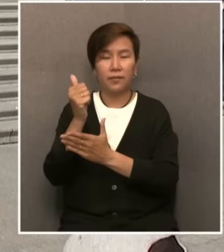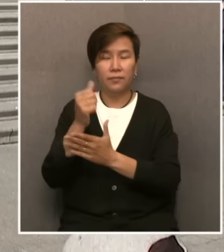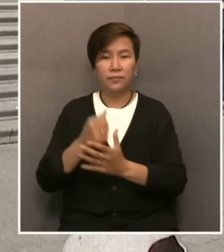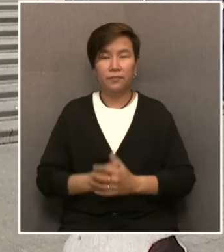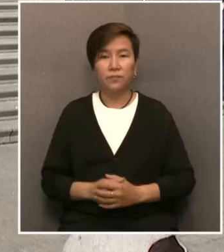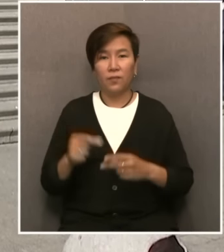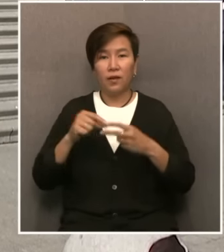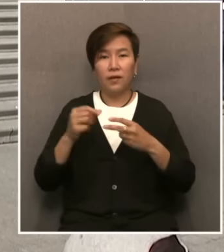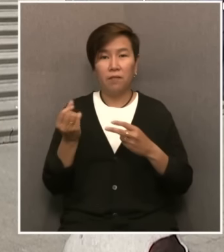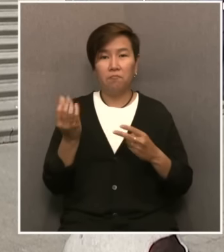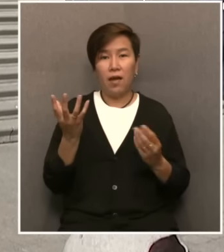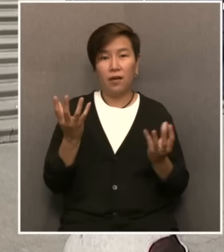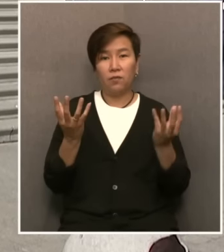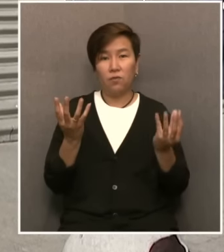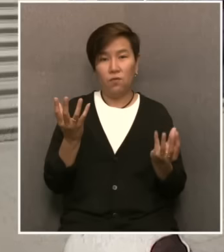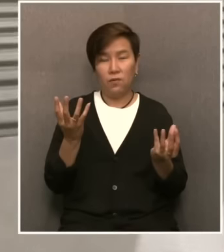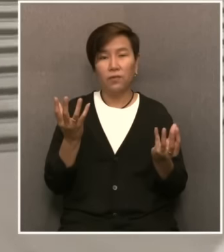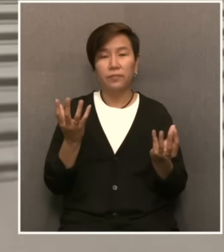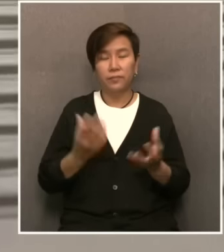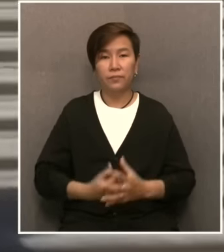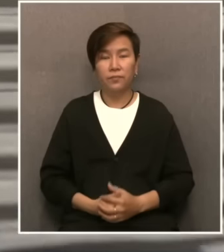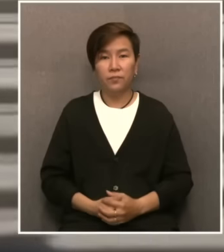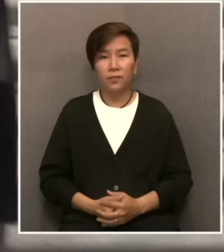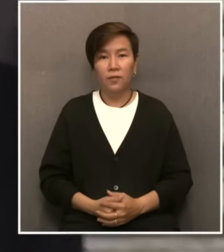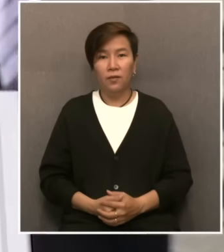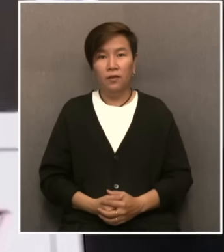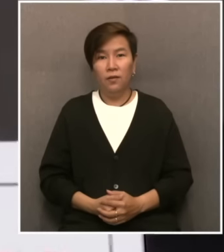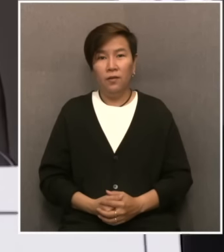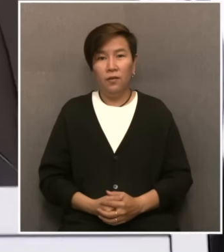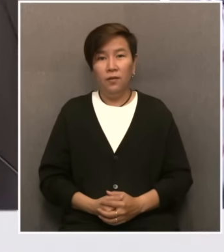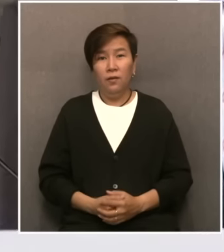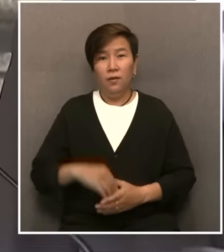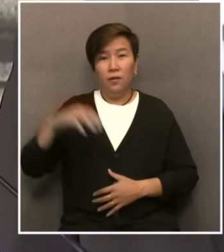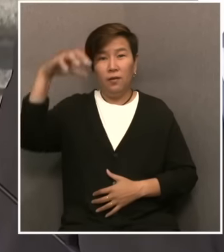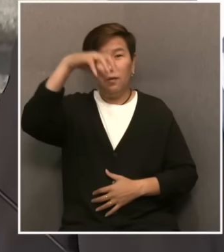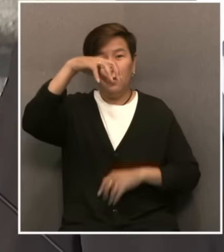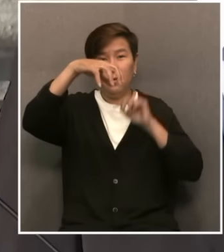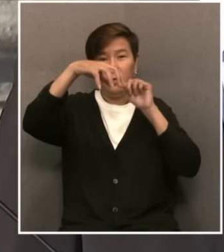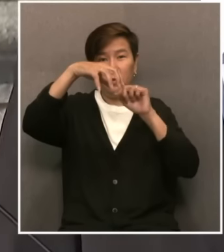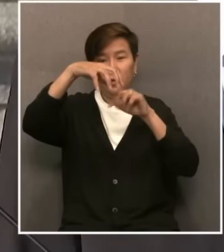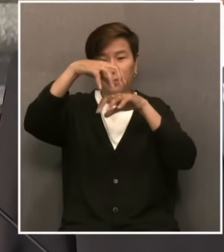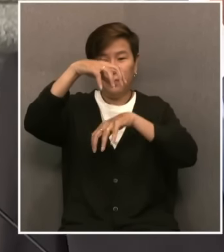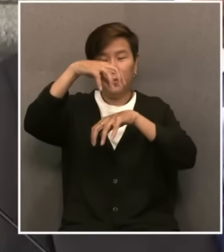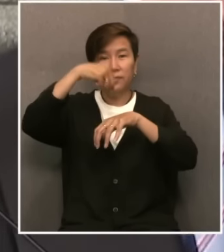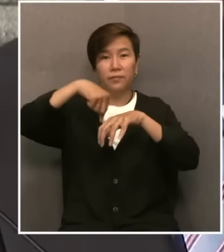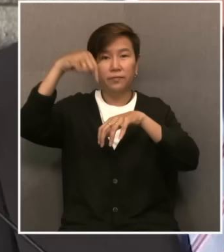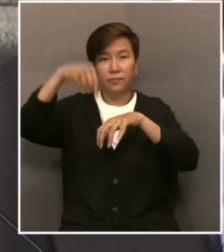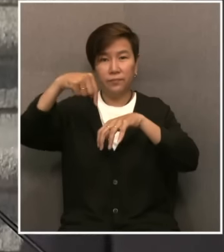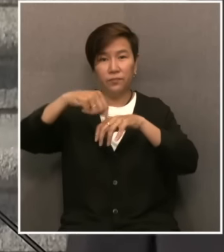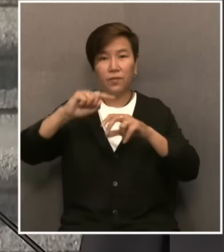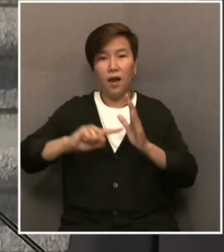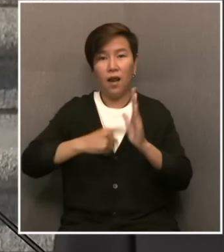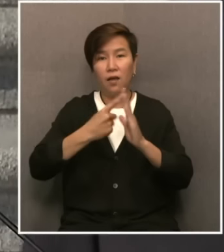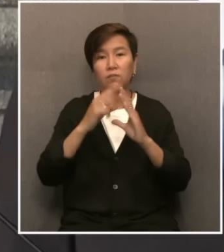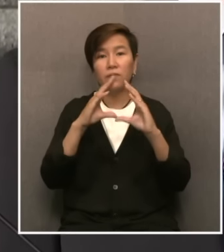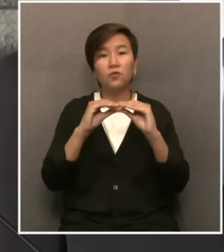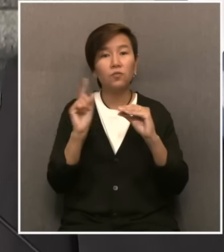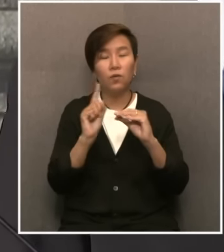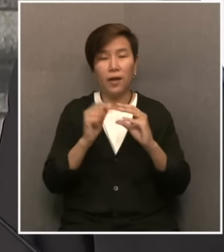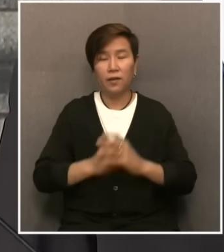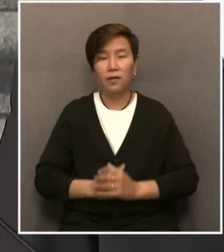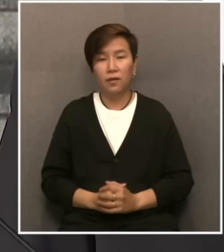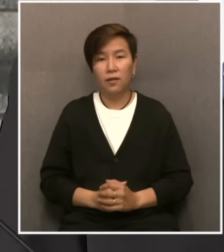างทั้งนี้รัฐสภาหรือว่าสภาคองเกรสชุดใหม่ของสหรัฐเนี่ยจะเริ่มประชุมนัดแรกกันในวัน